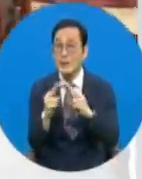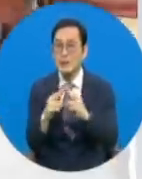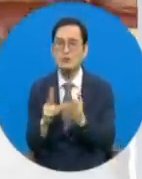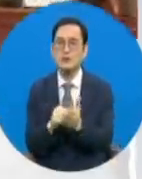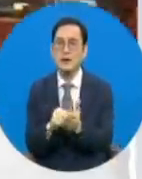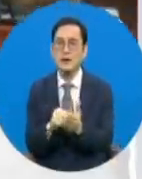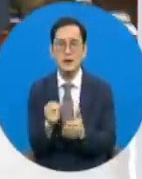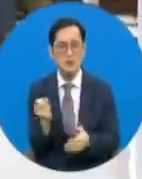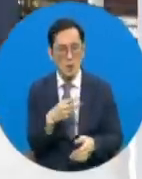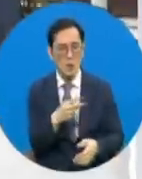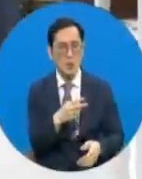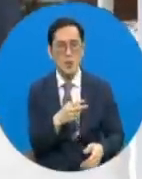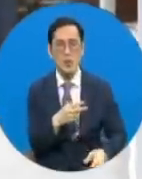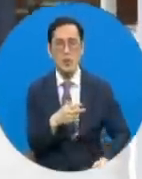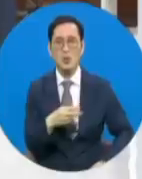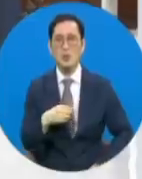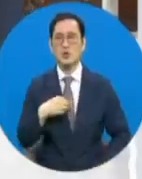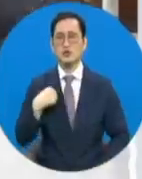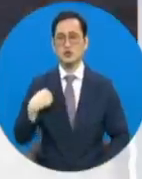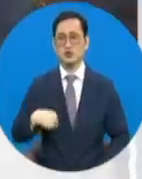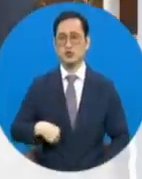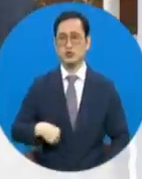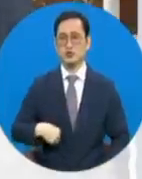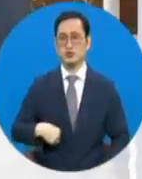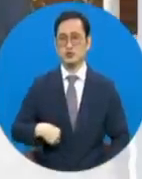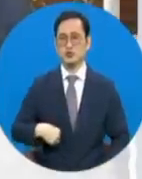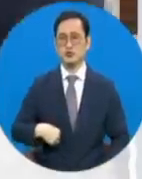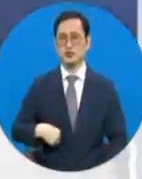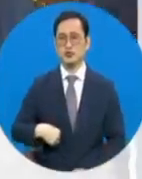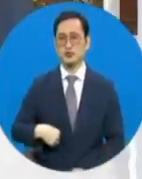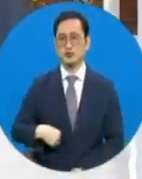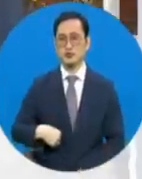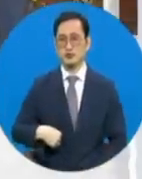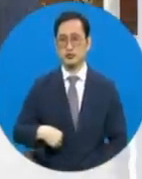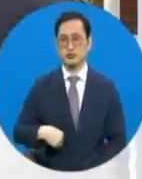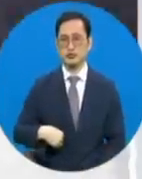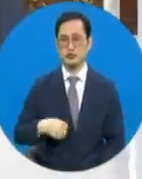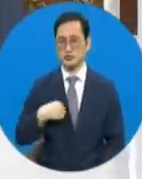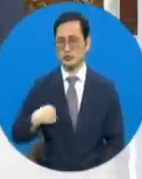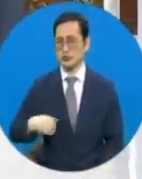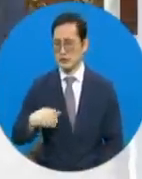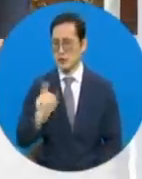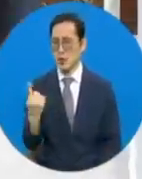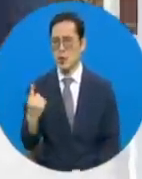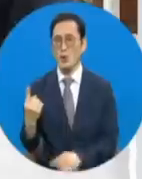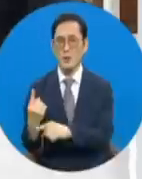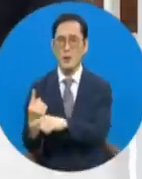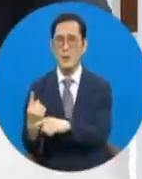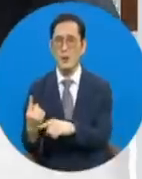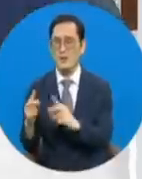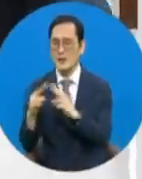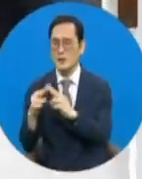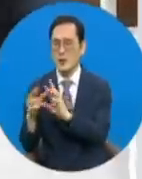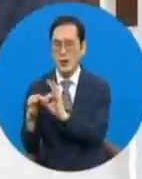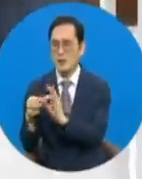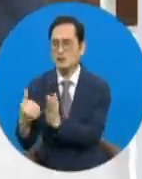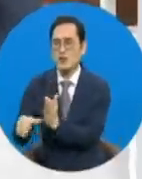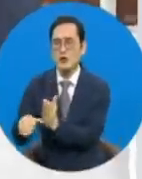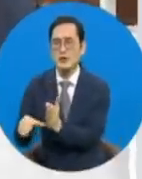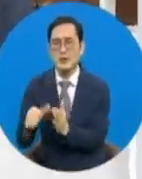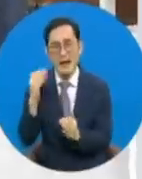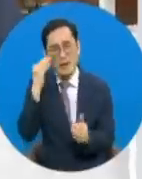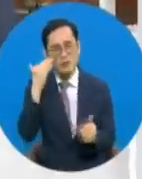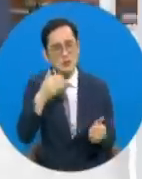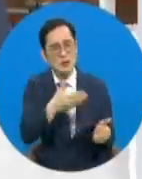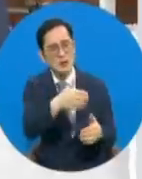이런 것들을 중국이 이제 자기들이 국산화를 했어요. 전에는 한국에서 수입을 많이 했는데, 이제 여러 가지 요소에 의해서 무역 적자가